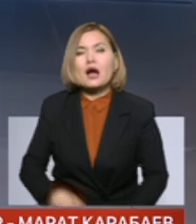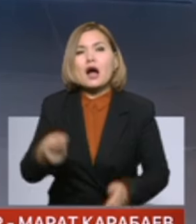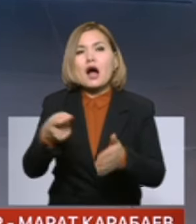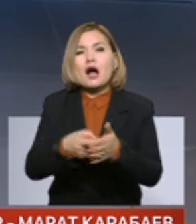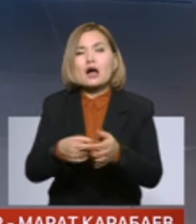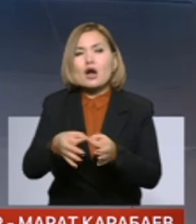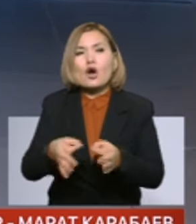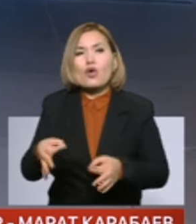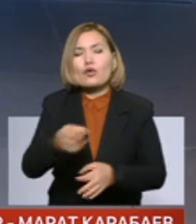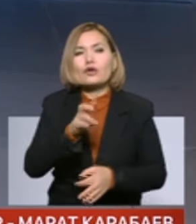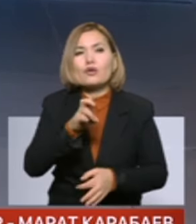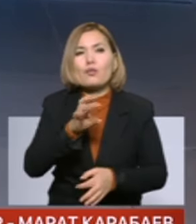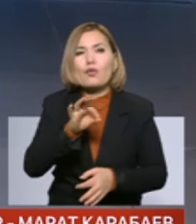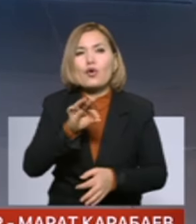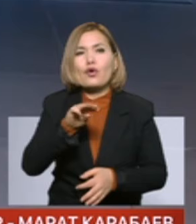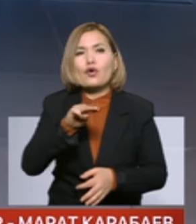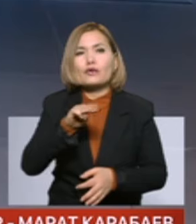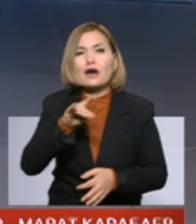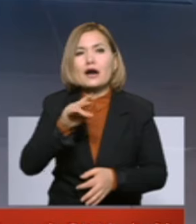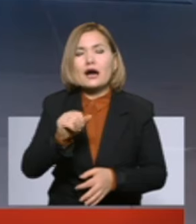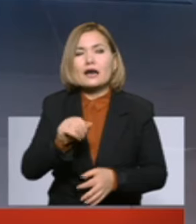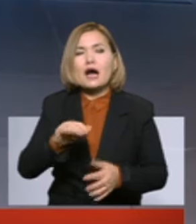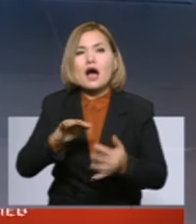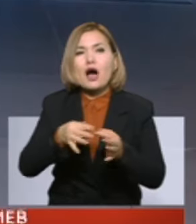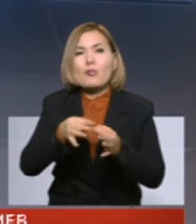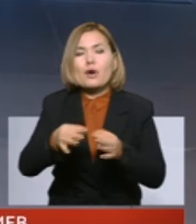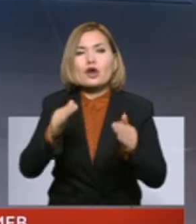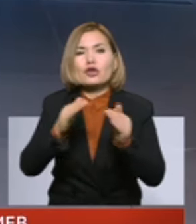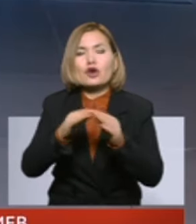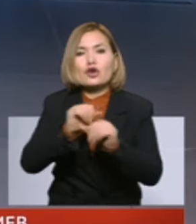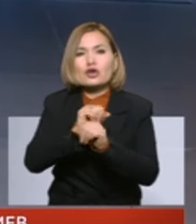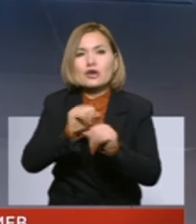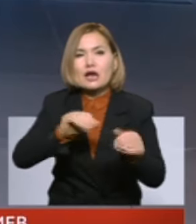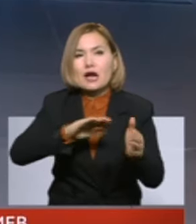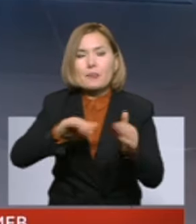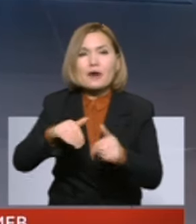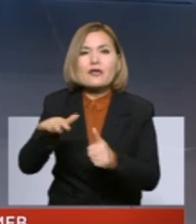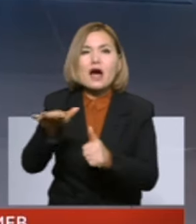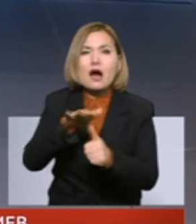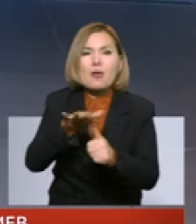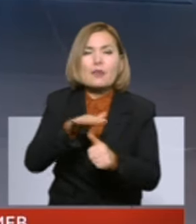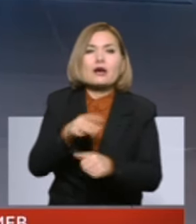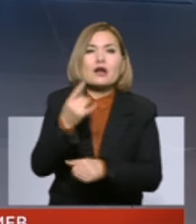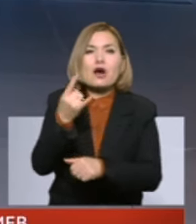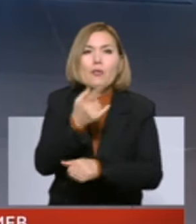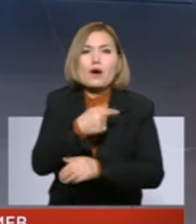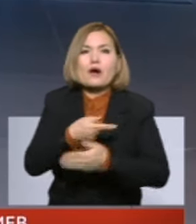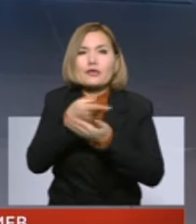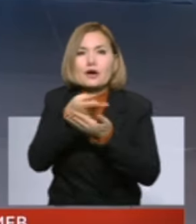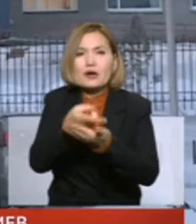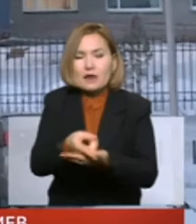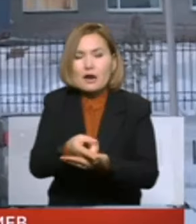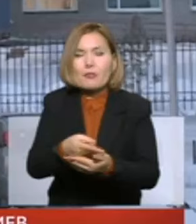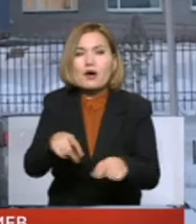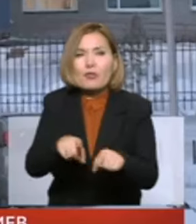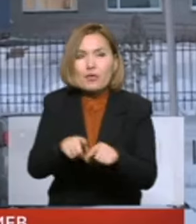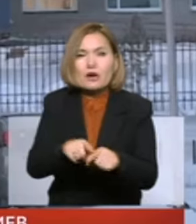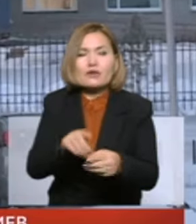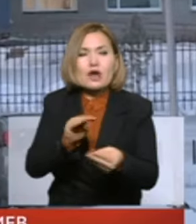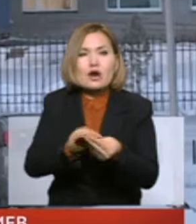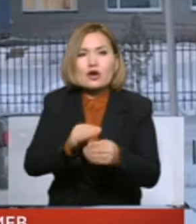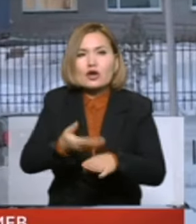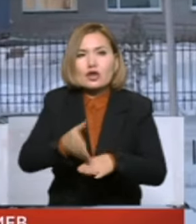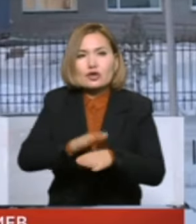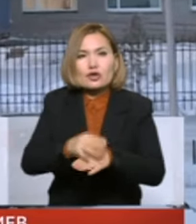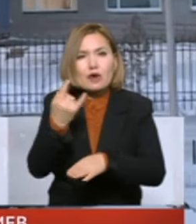Қарағанды облысының Ботағара агентіндегі тұрғын үйде болған жарылыстан соң санавиация мен облыстық ауруханаға жеткізілген бала әлі жансақтау бөлімінде